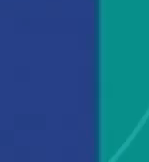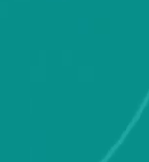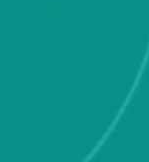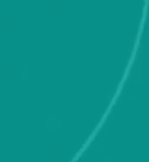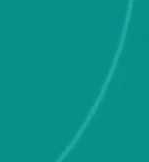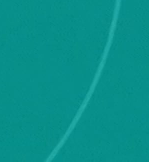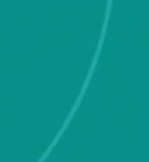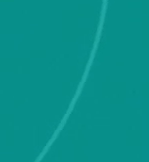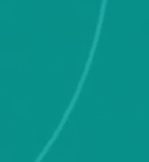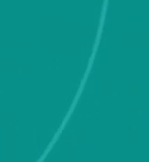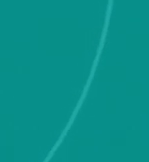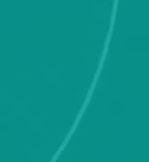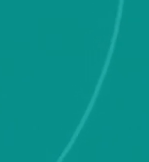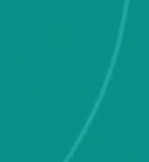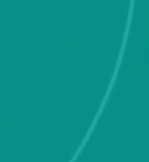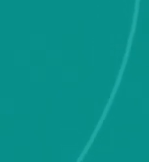Дякую.